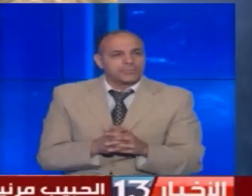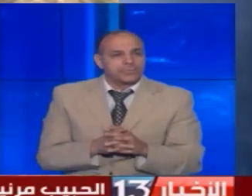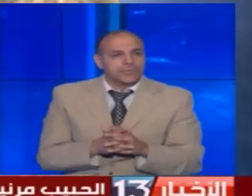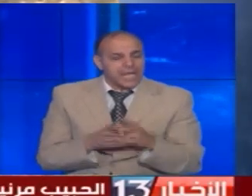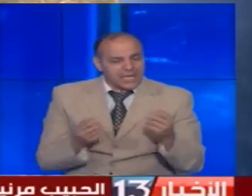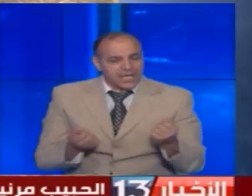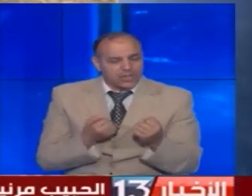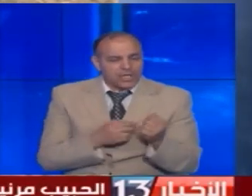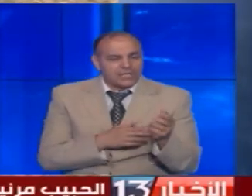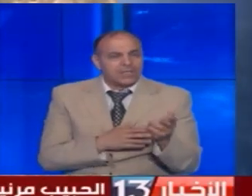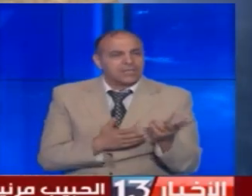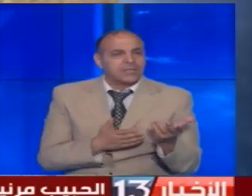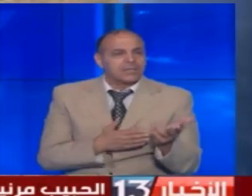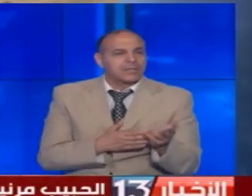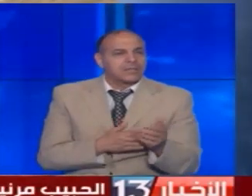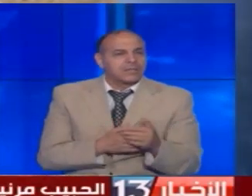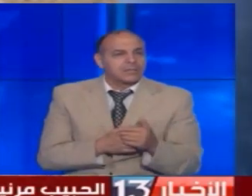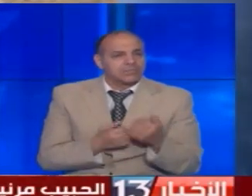تنشيط المدينة،